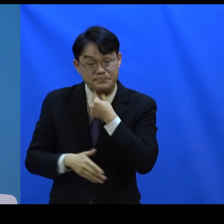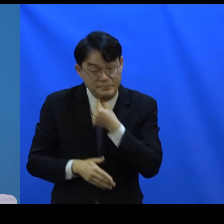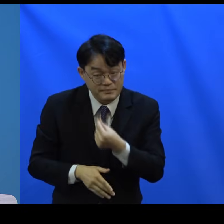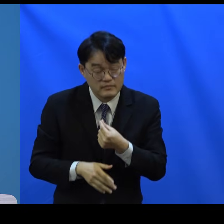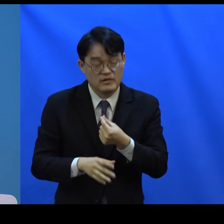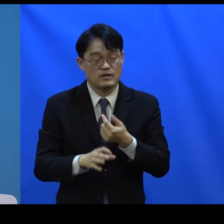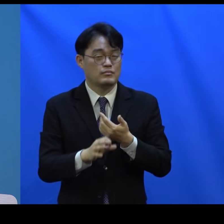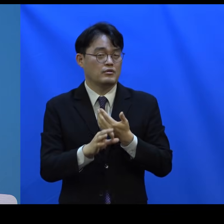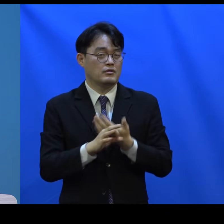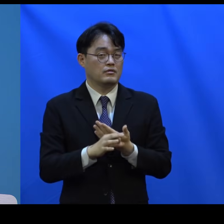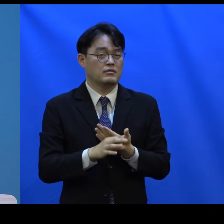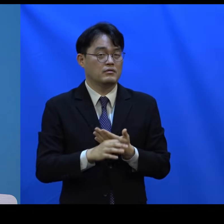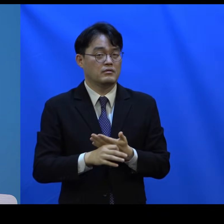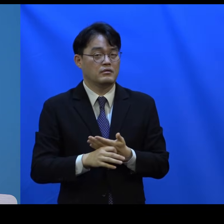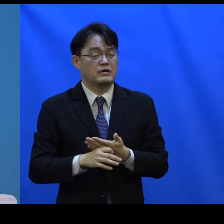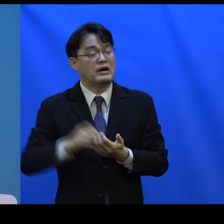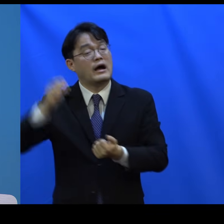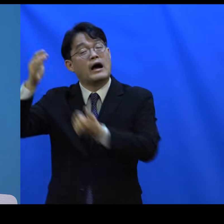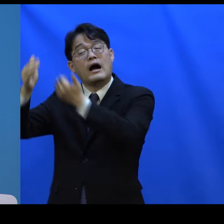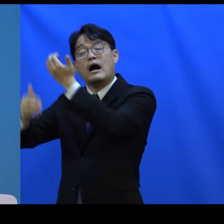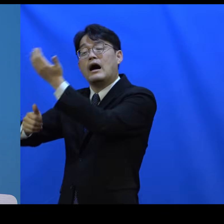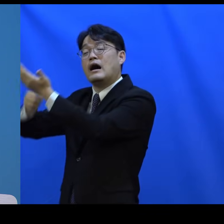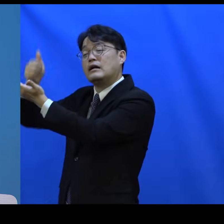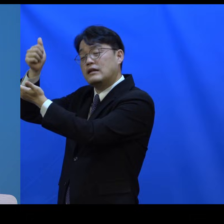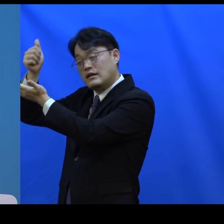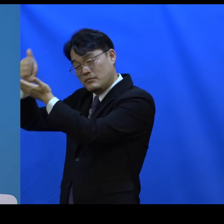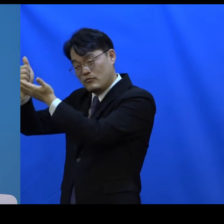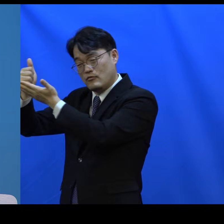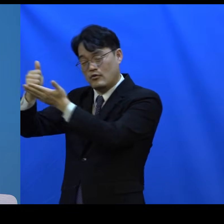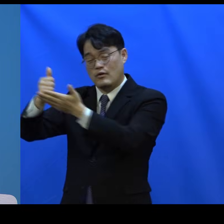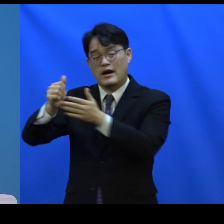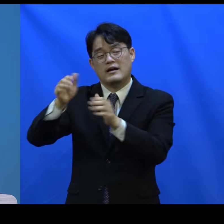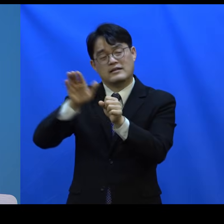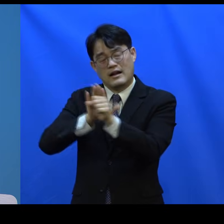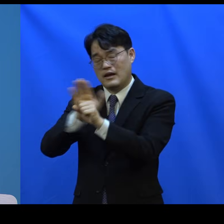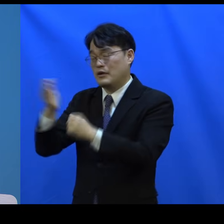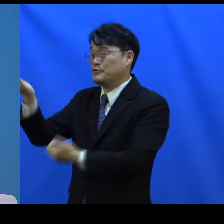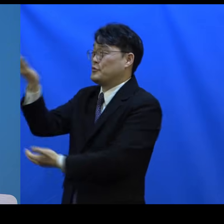주님과의 사랑의 관계 안에 들어가지 않으면 사실 이 말씀은 우리가 근본적으로